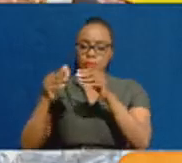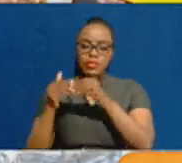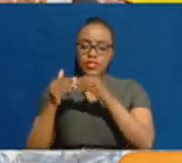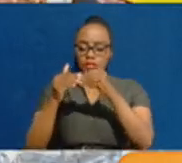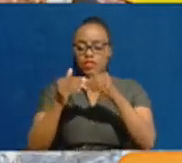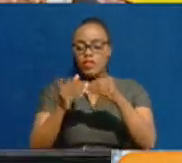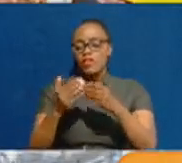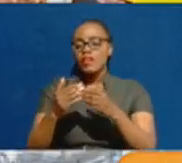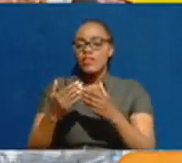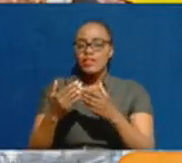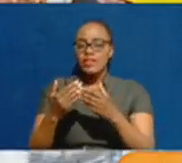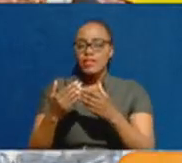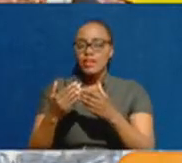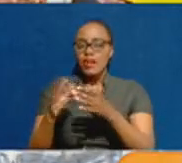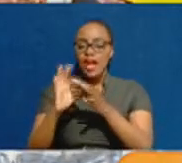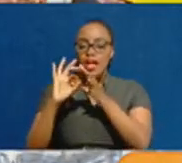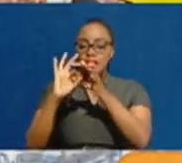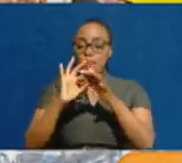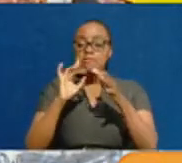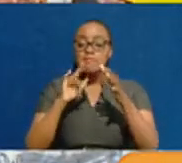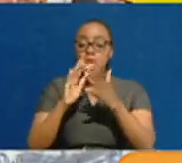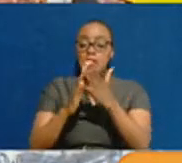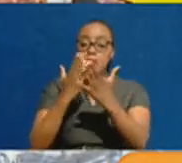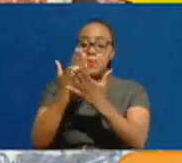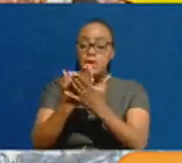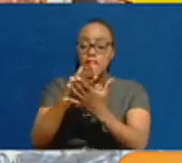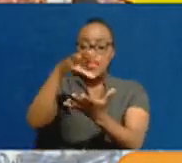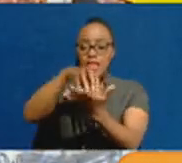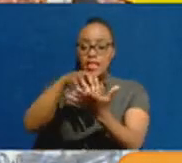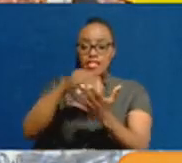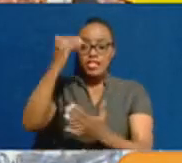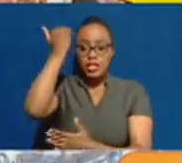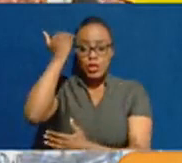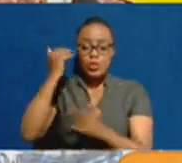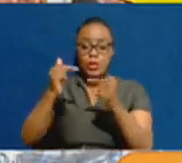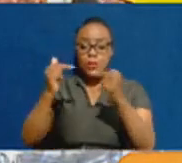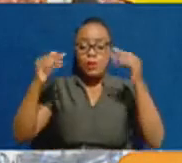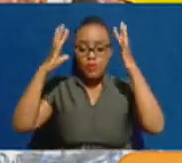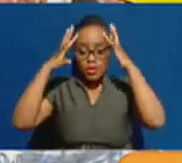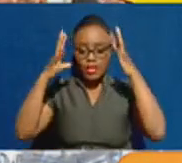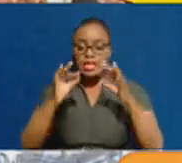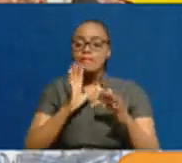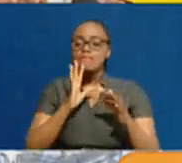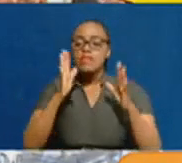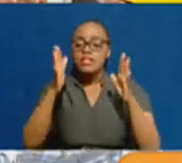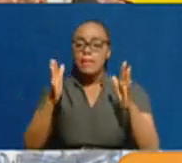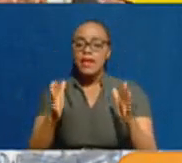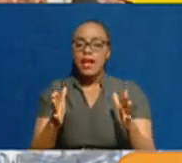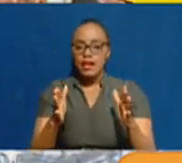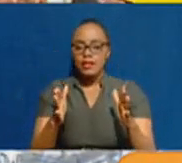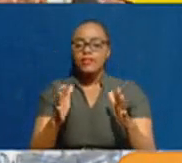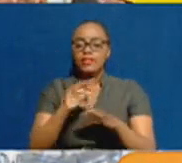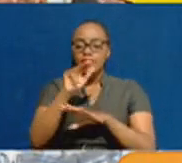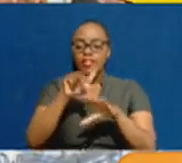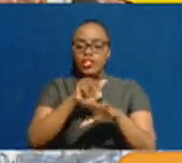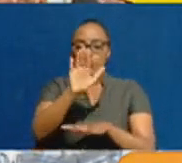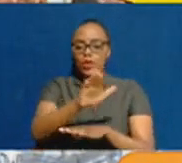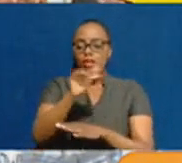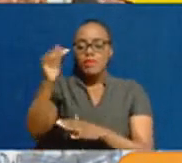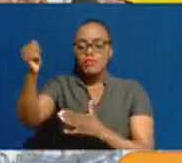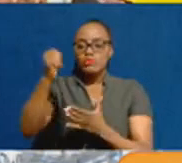Kwamba muungano wa Azimio sasa unasema utawasilisha kesi mahakamani kupinga uamuzi wa Spika wa bunge la kitaifa